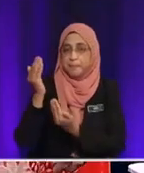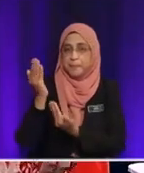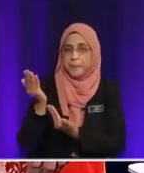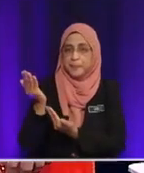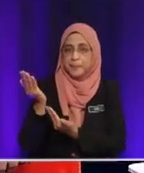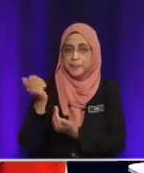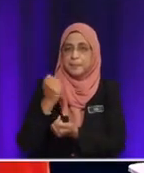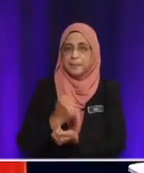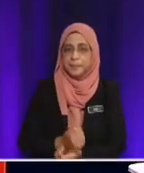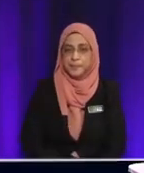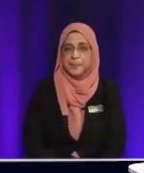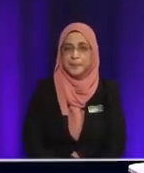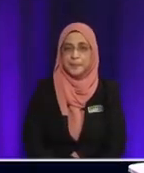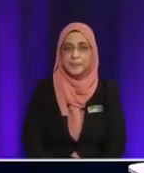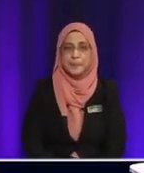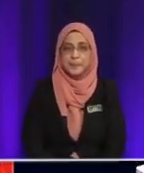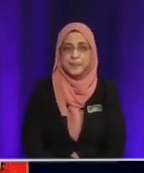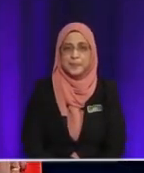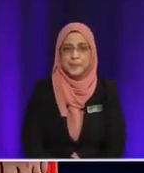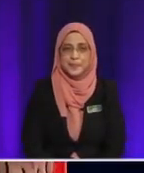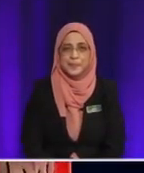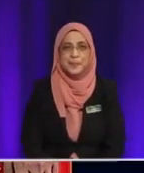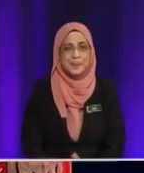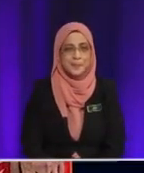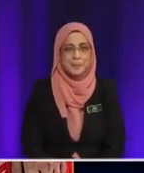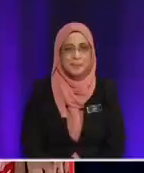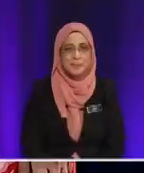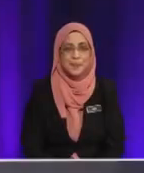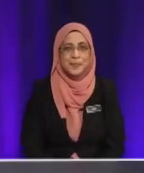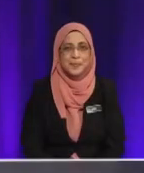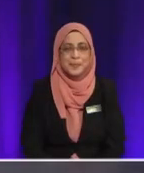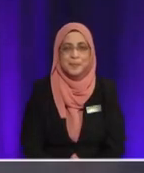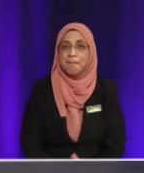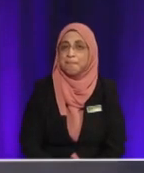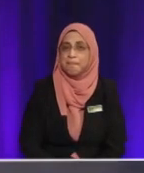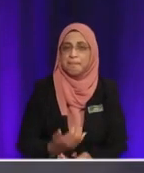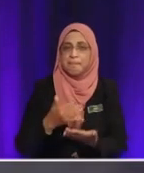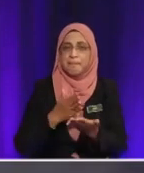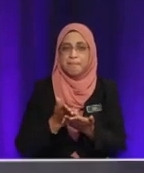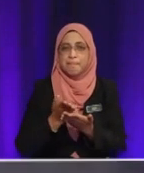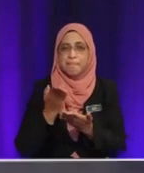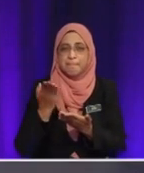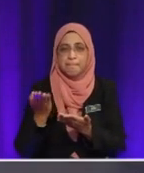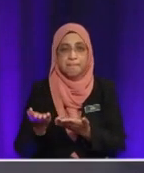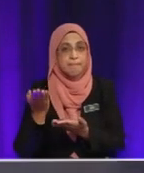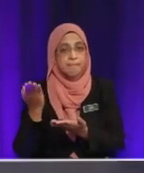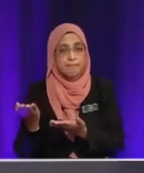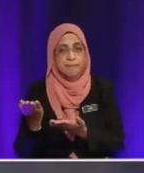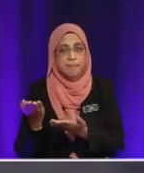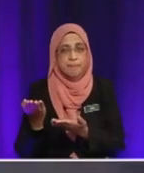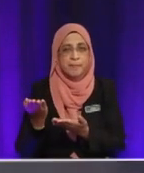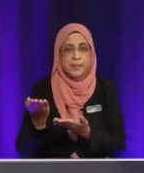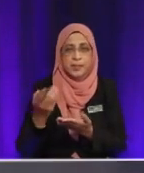seterusnya. Seterusnya Fika. Okey, seterusnya apa dia? Okey, seterusnya bahan kita ialah Fika kita